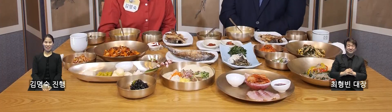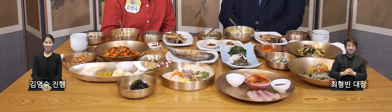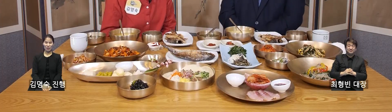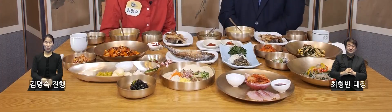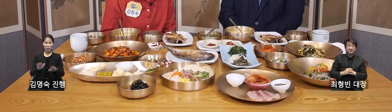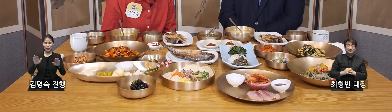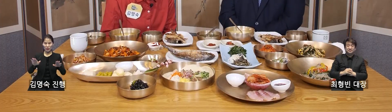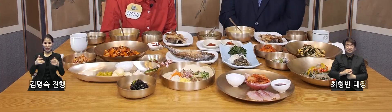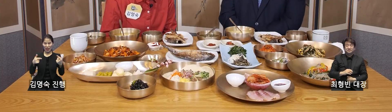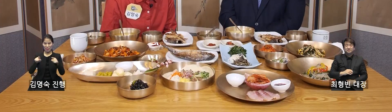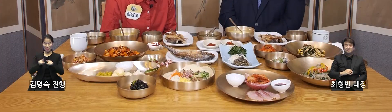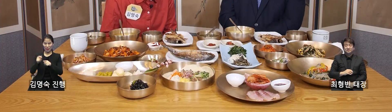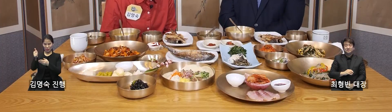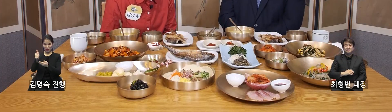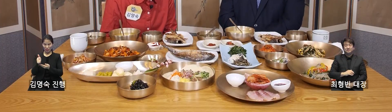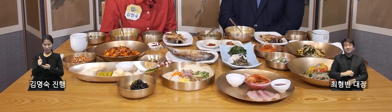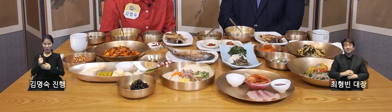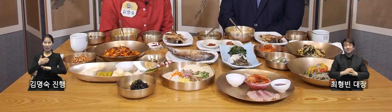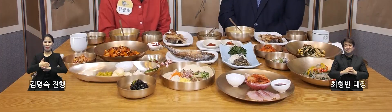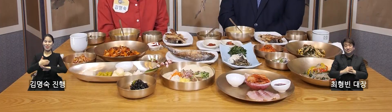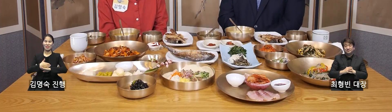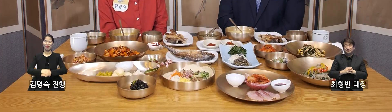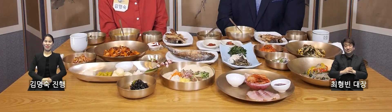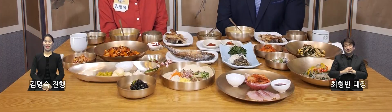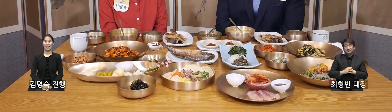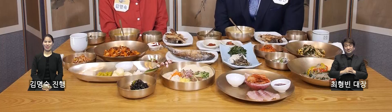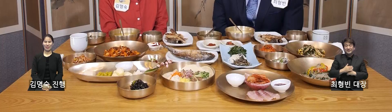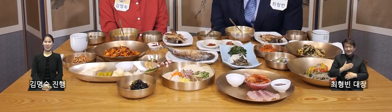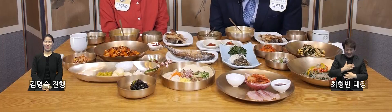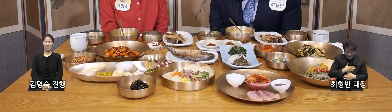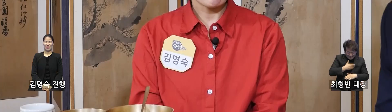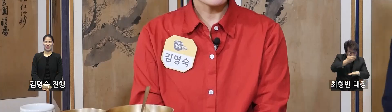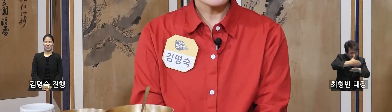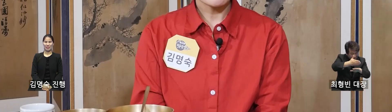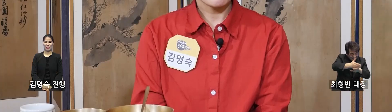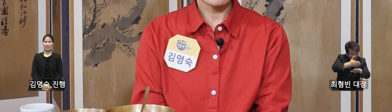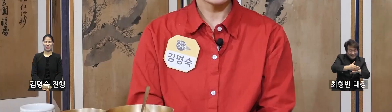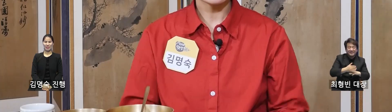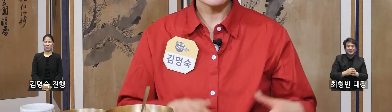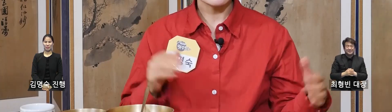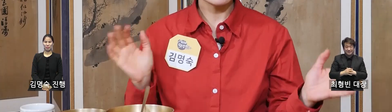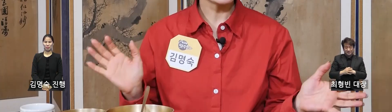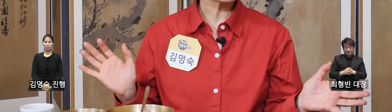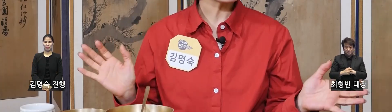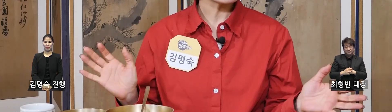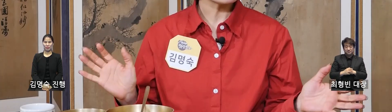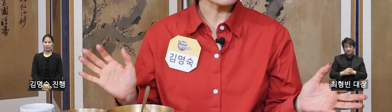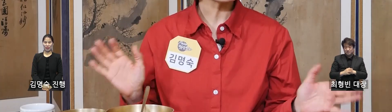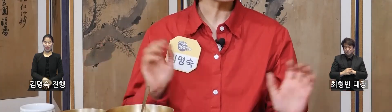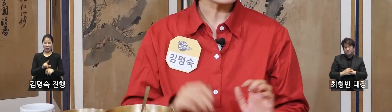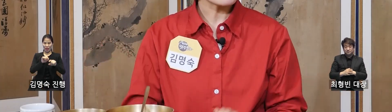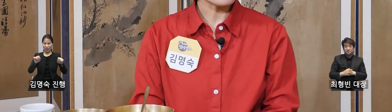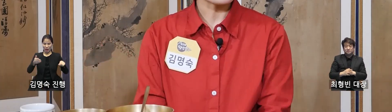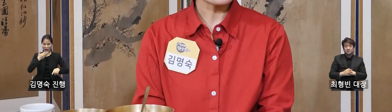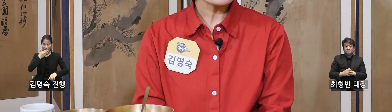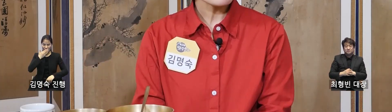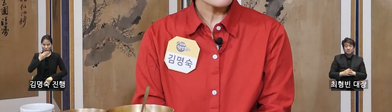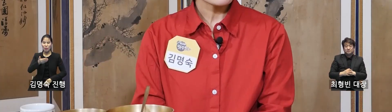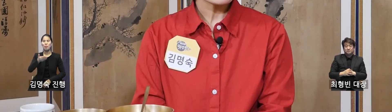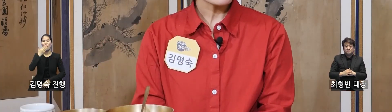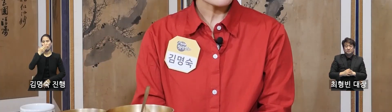오늘 읽게 함께해주셔서 감사드립니다 제가 감는 더 아 제가 오늘 음식을 먹으면서